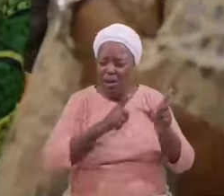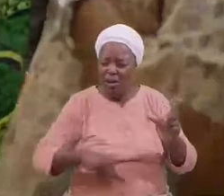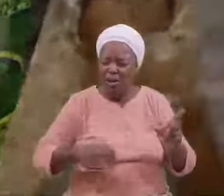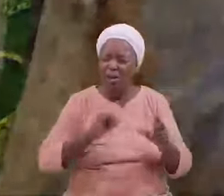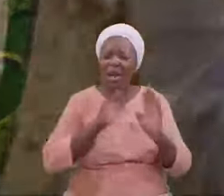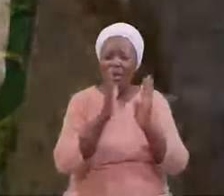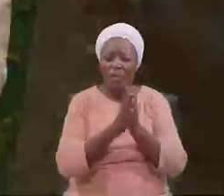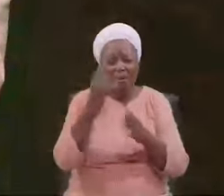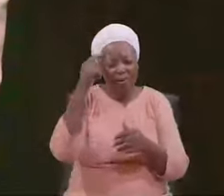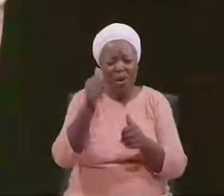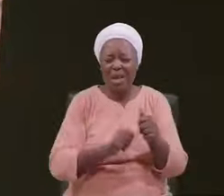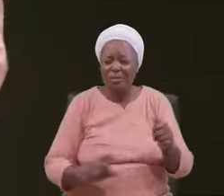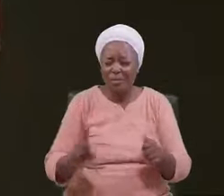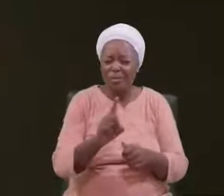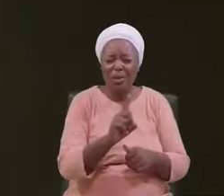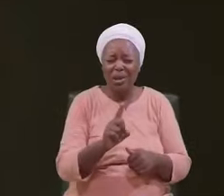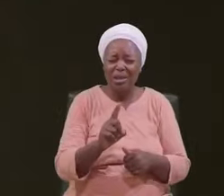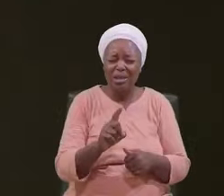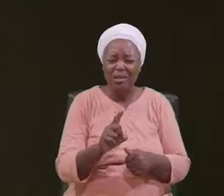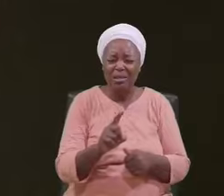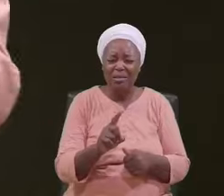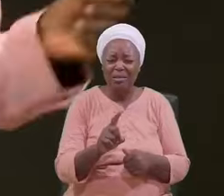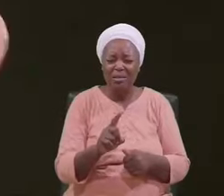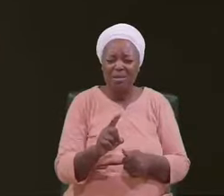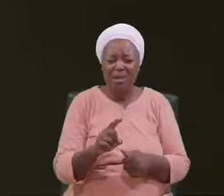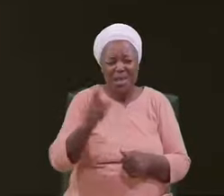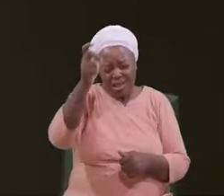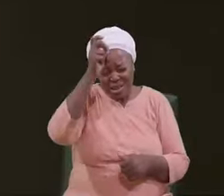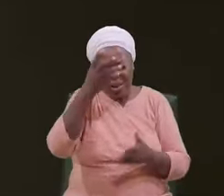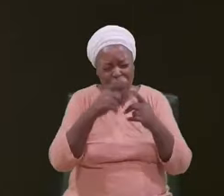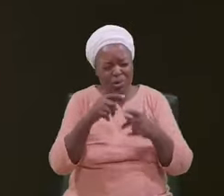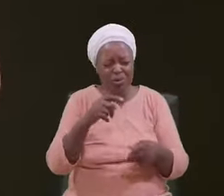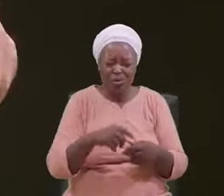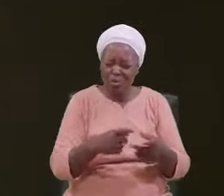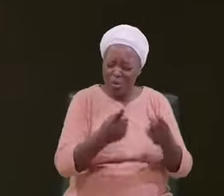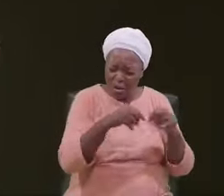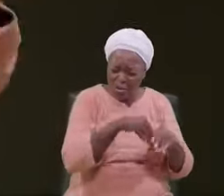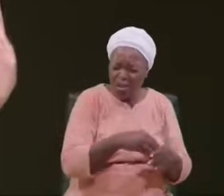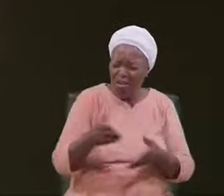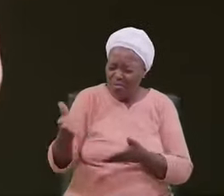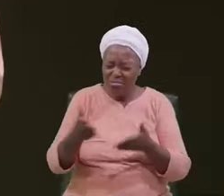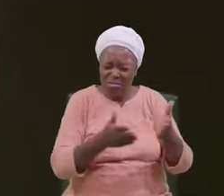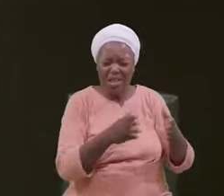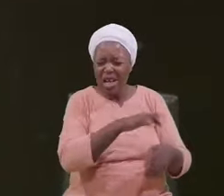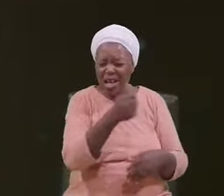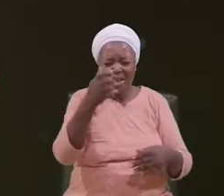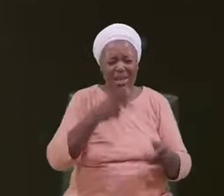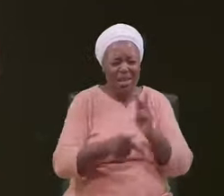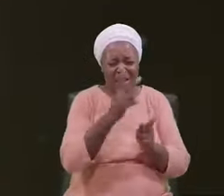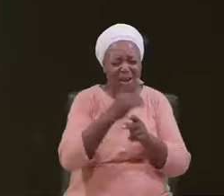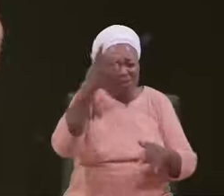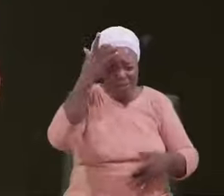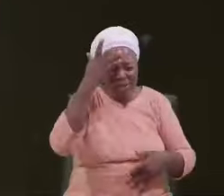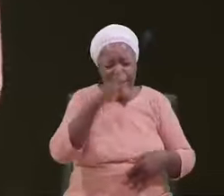tout le monde. Satan essaie de cogner ceci et cogner ceci. Toute forme de maladie, toute